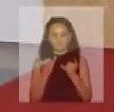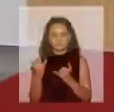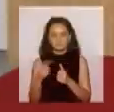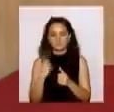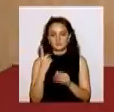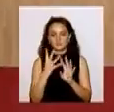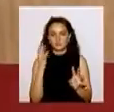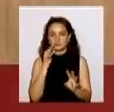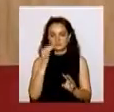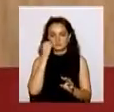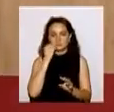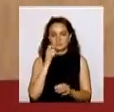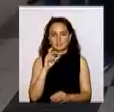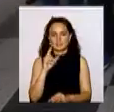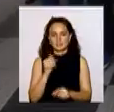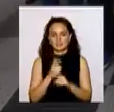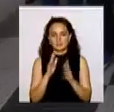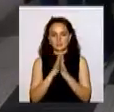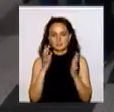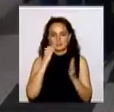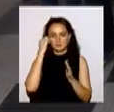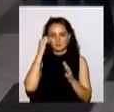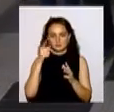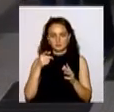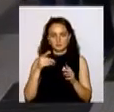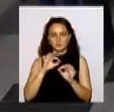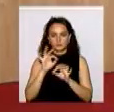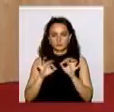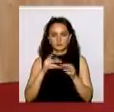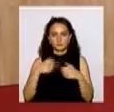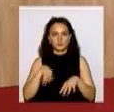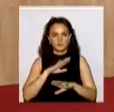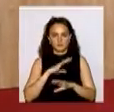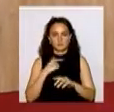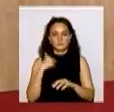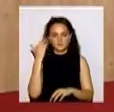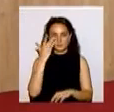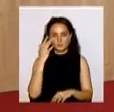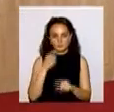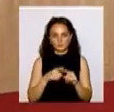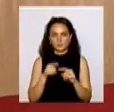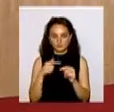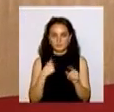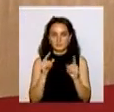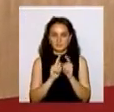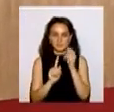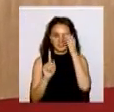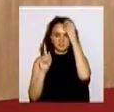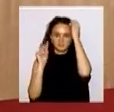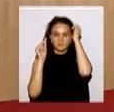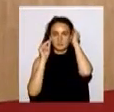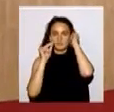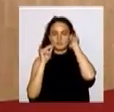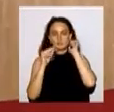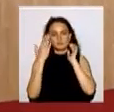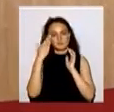პირველ რიგში მინდა უთხრა მადლობა ეკას, ეკა ძალიან დიდი მადლობა, რომ შემოგთავაზე ეს პროექტი, იმიტომ რომ ვფიქრობ, რაღაცნაირად ჩვენც რაღაცები ვისწავლეთ სხვებთან ერთად.